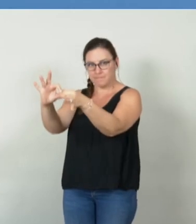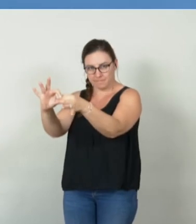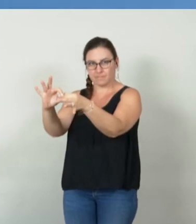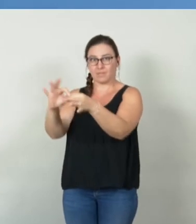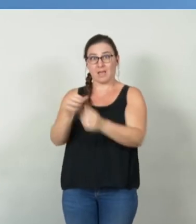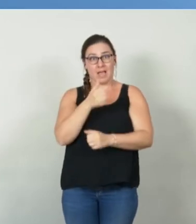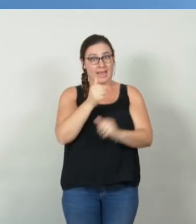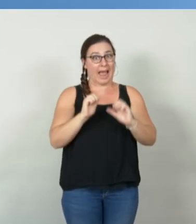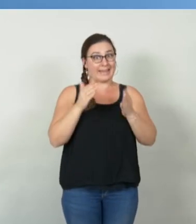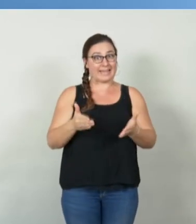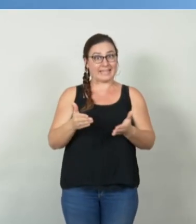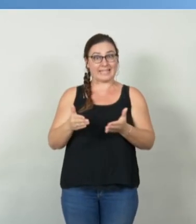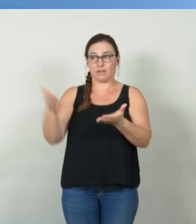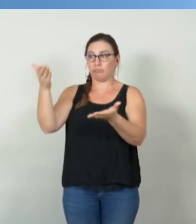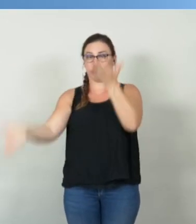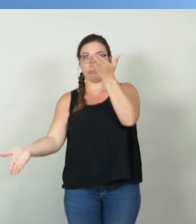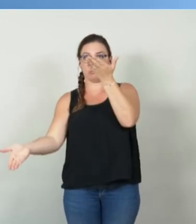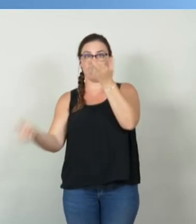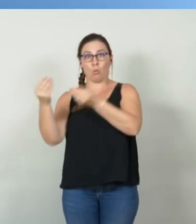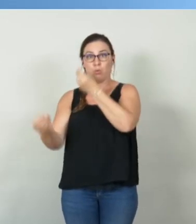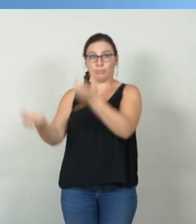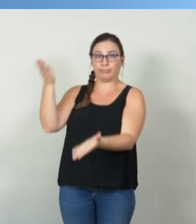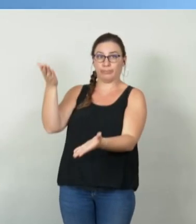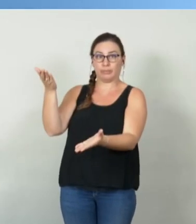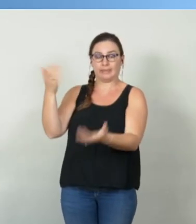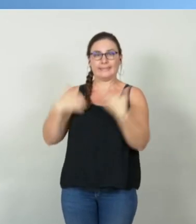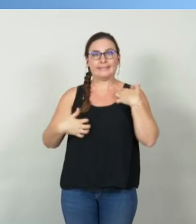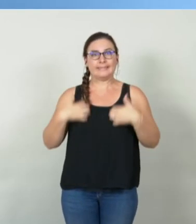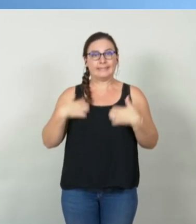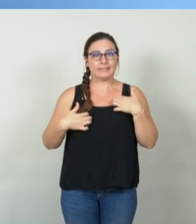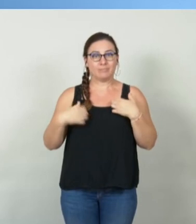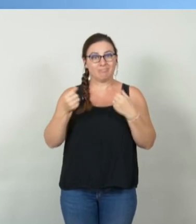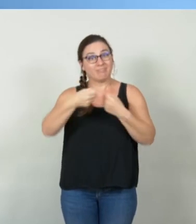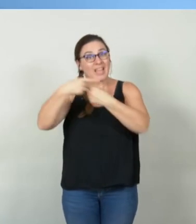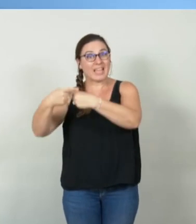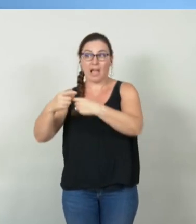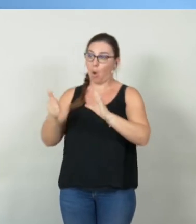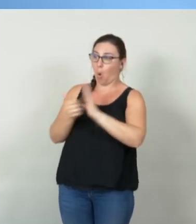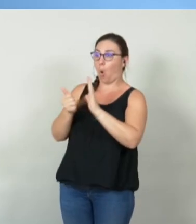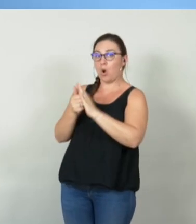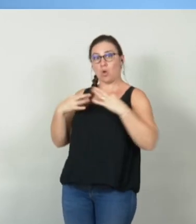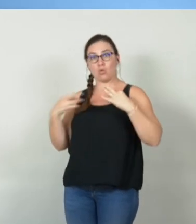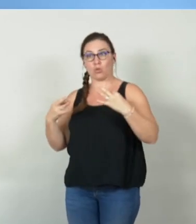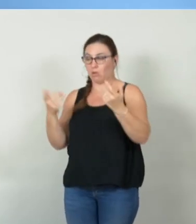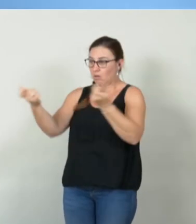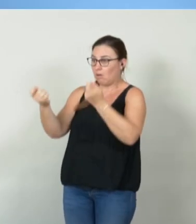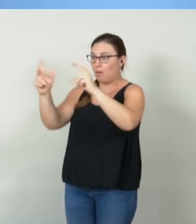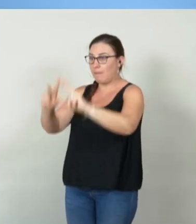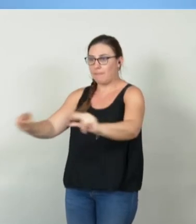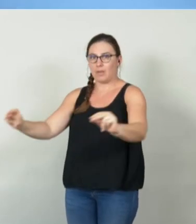déséquilibre entre chacune des parties c'est renoncer à cette apaisement c'est d'autant plus